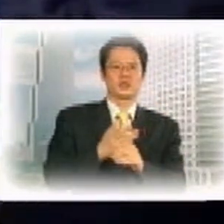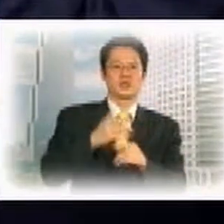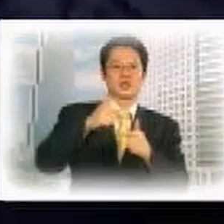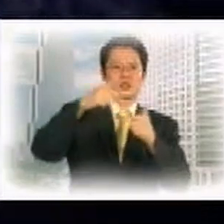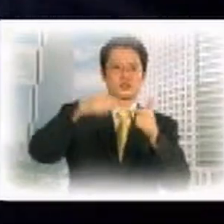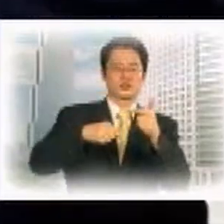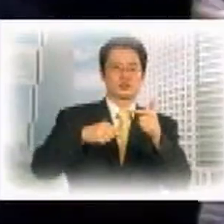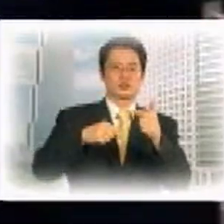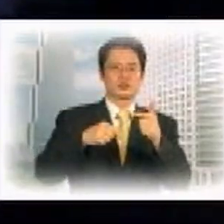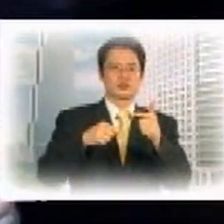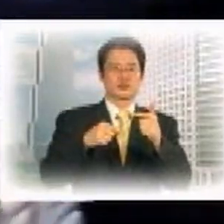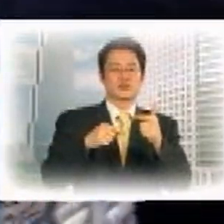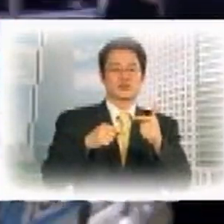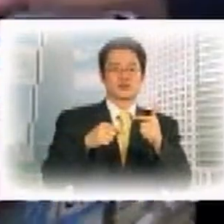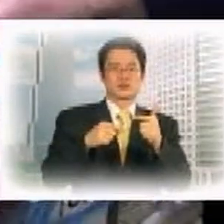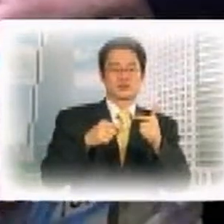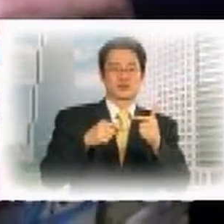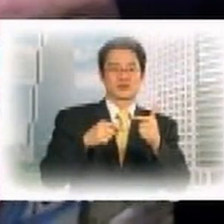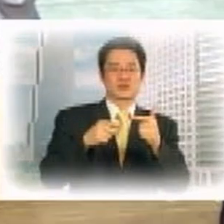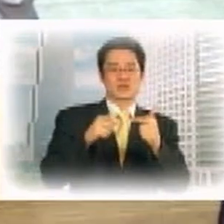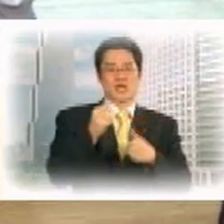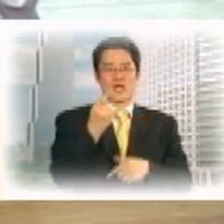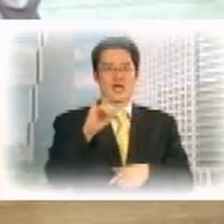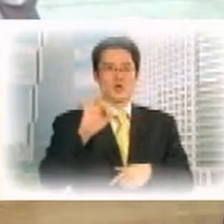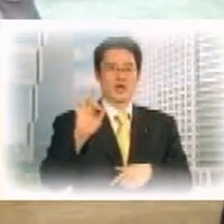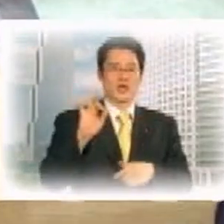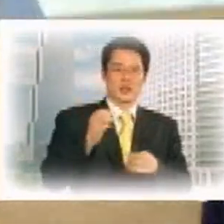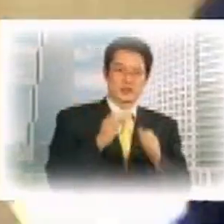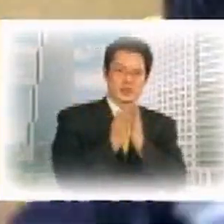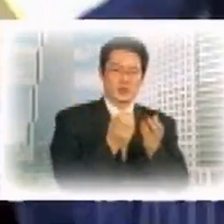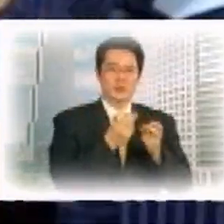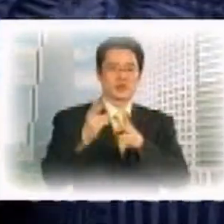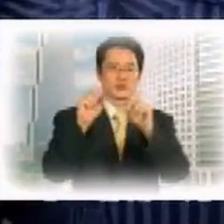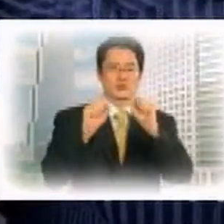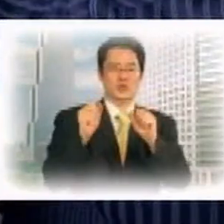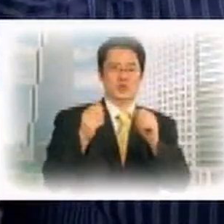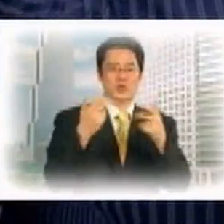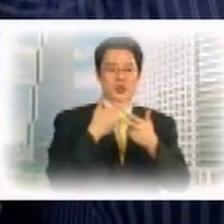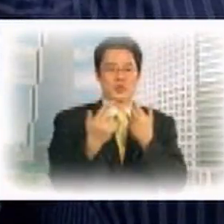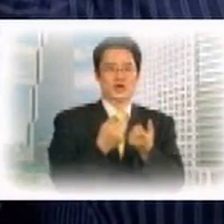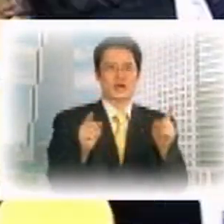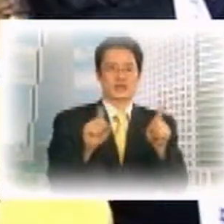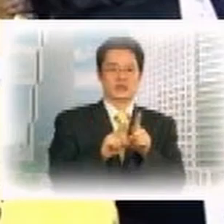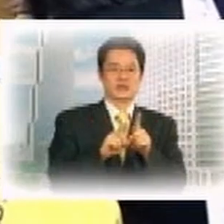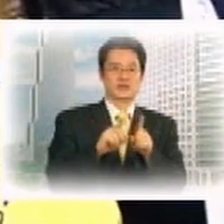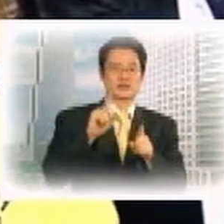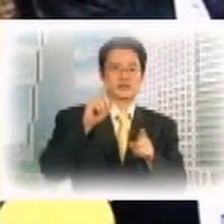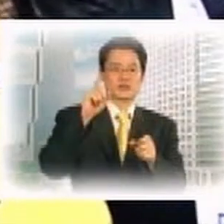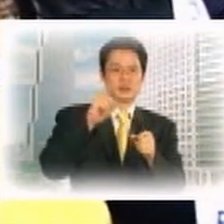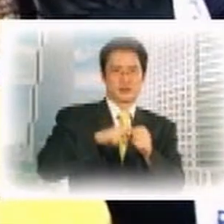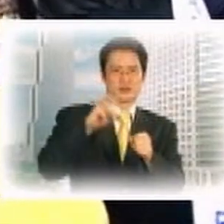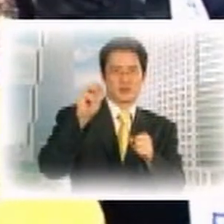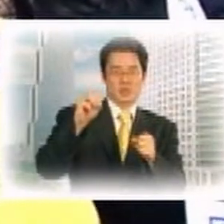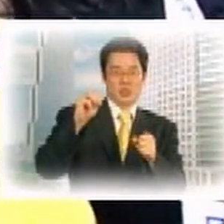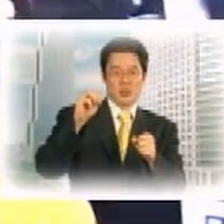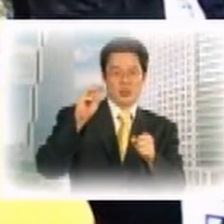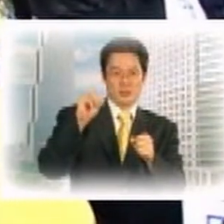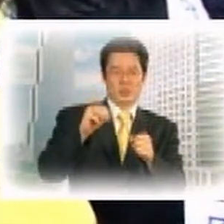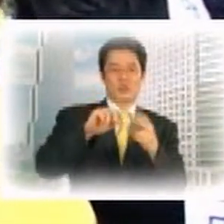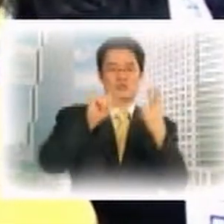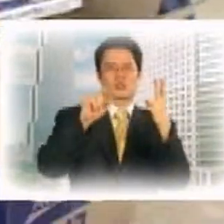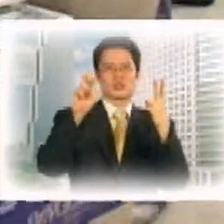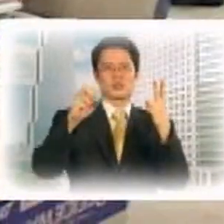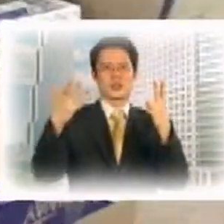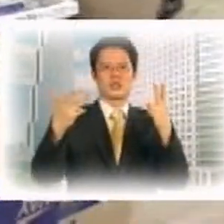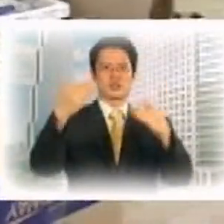있습니다. 강남구는 사단법인 해외동포책보내기운동협의회와 함께 총 3만 권을 목표로 다음 달 28일까지